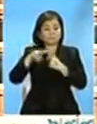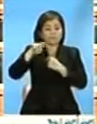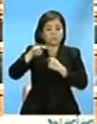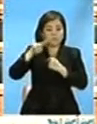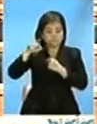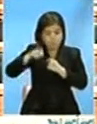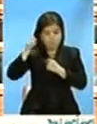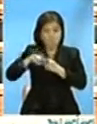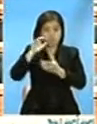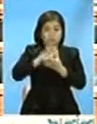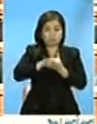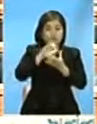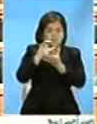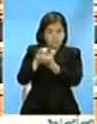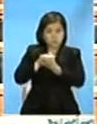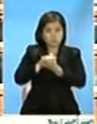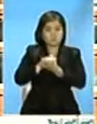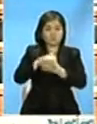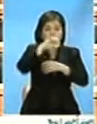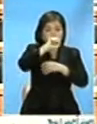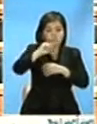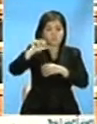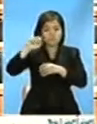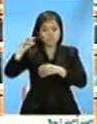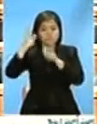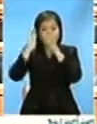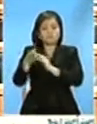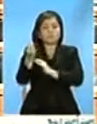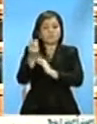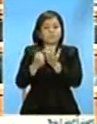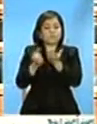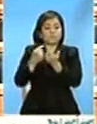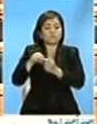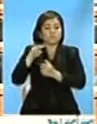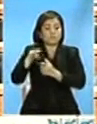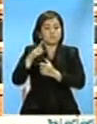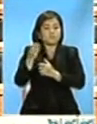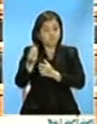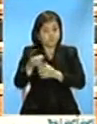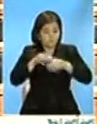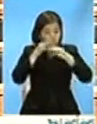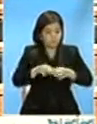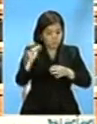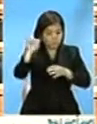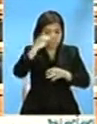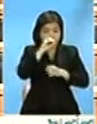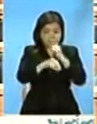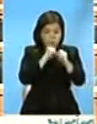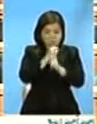ข้อเท็จจริงก่อนอย่าเพิ่งไปวิพากษาหรือตัดสินคุณค่าผมเป็นแกนนำของสว.49